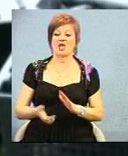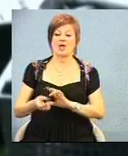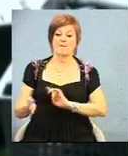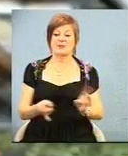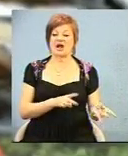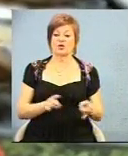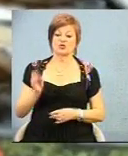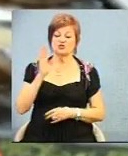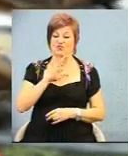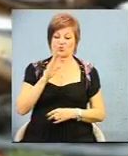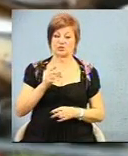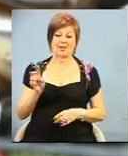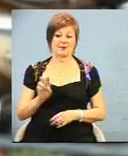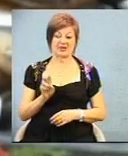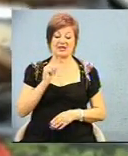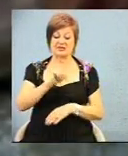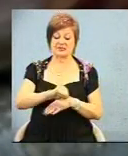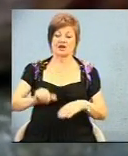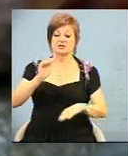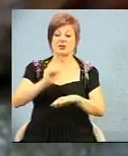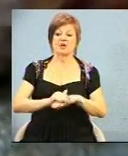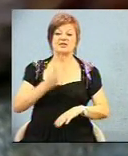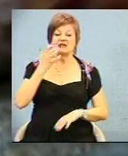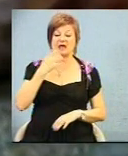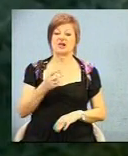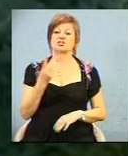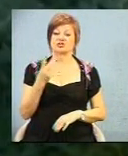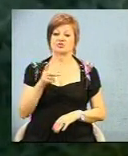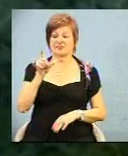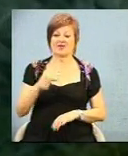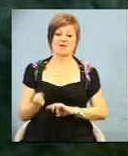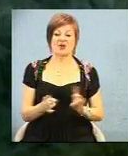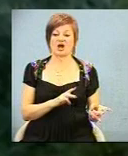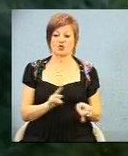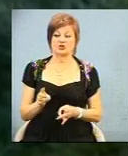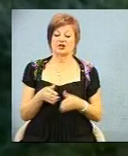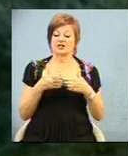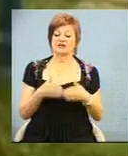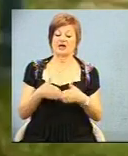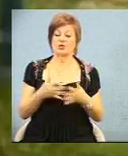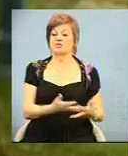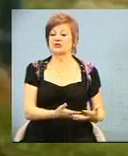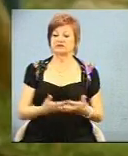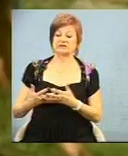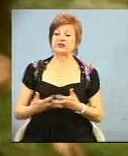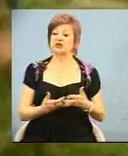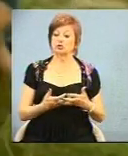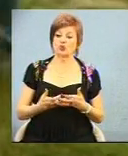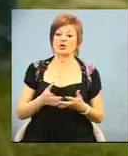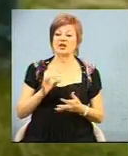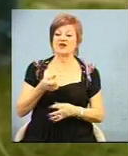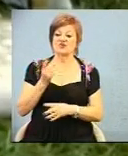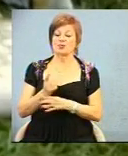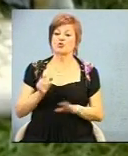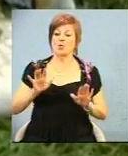Браконьєрство у водах Бердянська. Прикордонники упіймали на гарячому 2 браконьєрів, котрі на човні виловлювали сітку рибу та ще й в